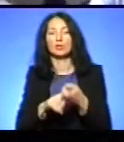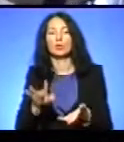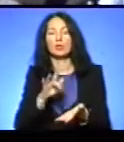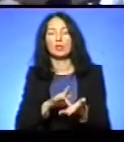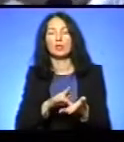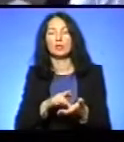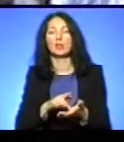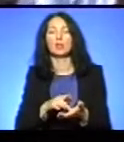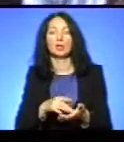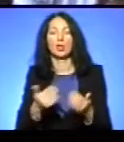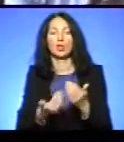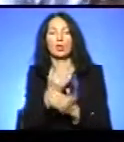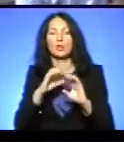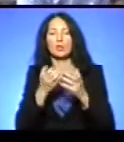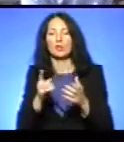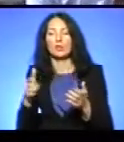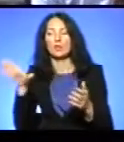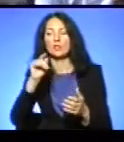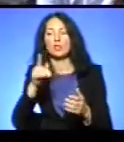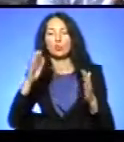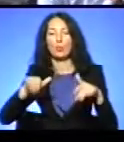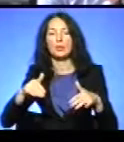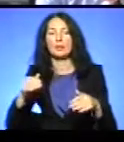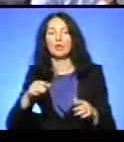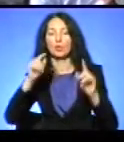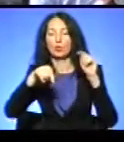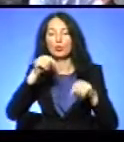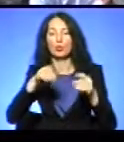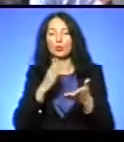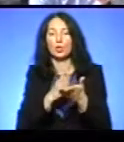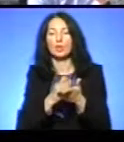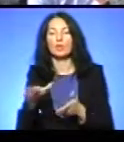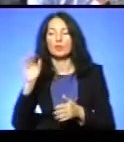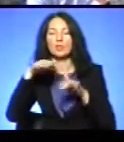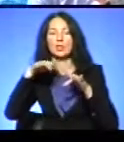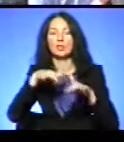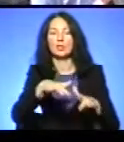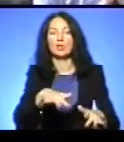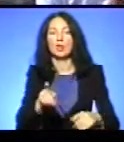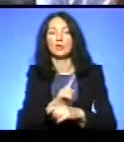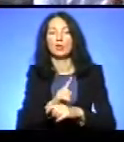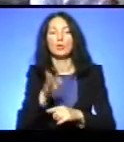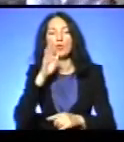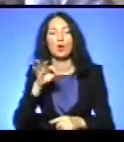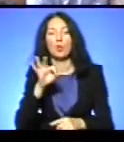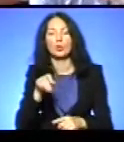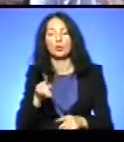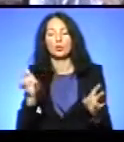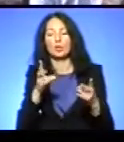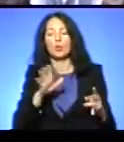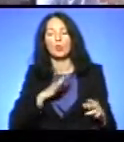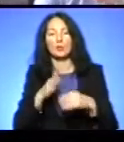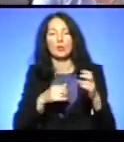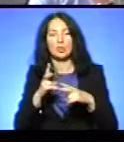збирається, витікає у Тернопільське озеро. Тобто це не потрібно бути спеціалістом, це елементарна географія, ми розуміємо, куди вона йде. Жодних АНС на даній території, які могли